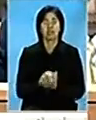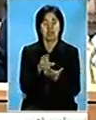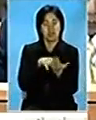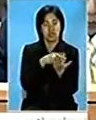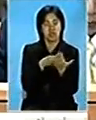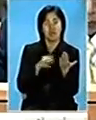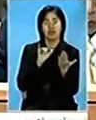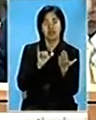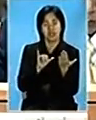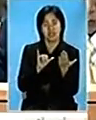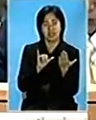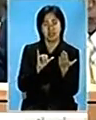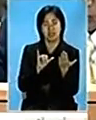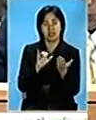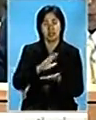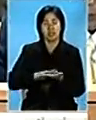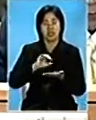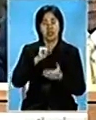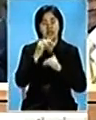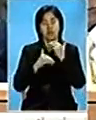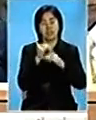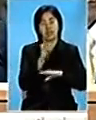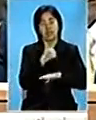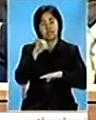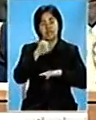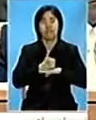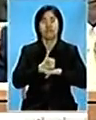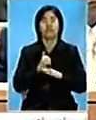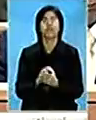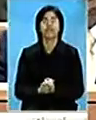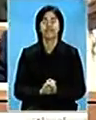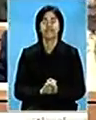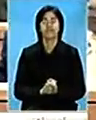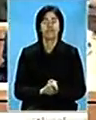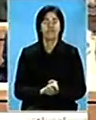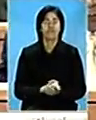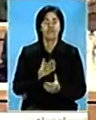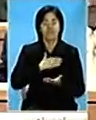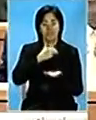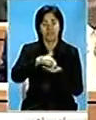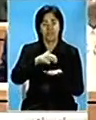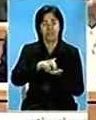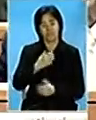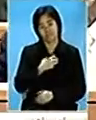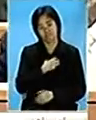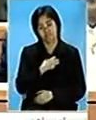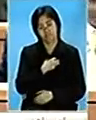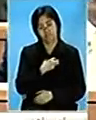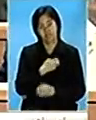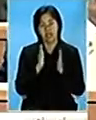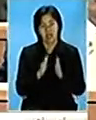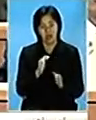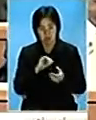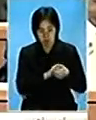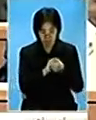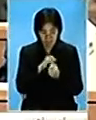าสตร์ของสภาพัฒนาทางการเมืองที่ผมอยากจะให้ท่านทั้งหลายที่เข้าไปร่วม